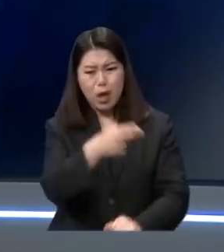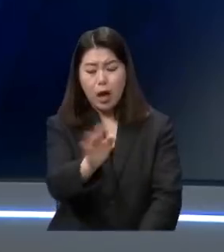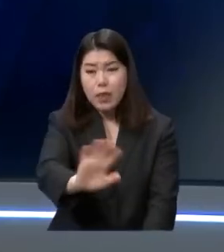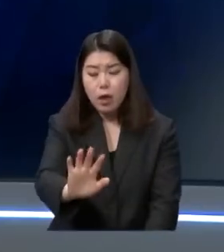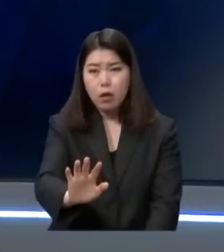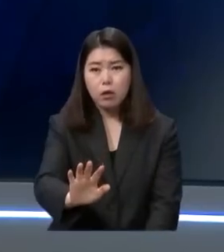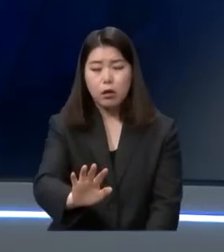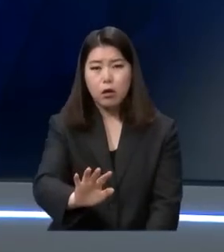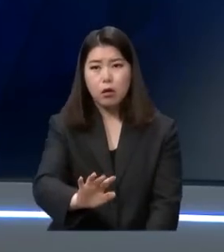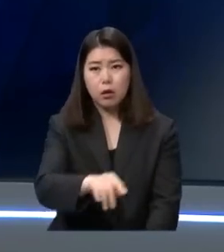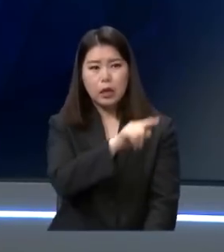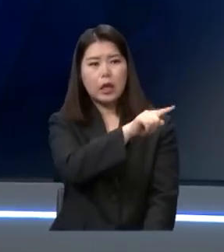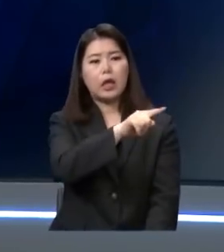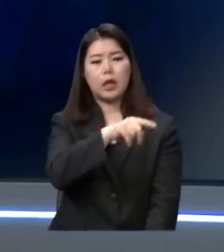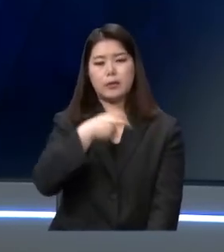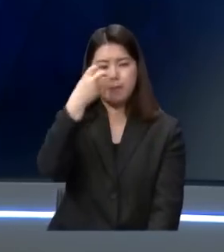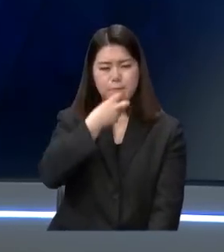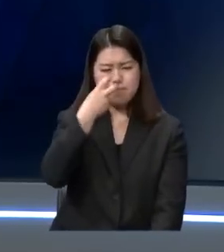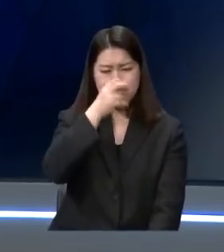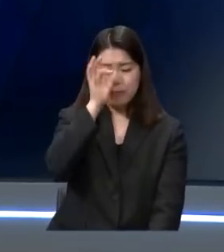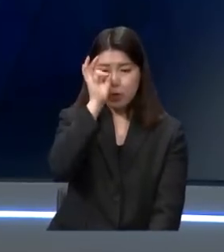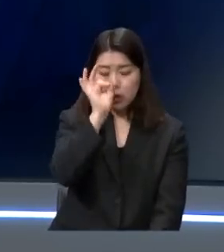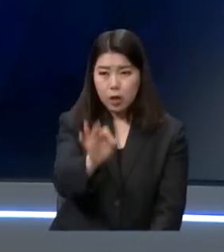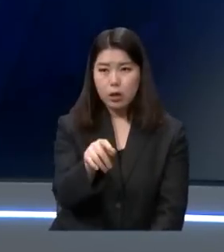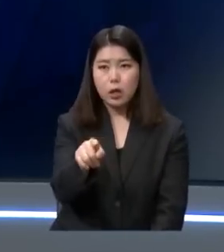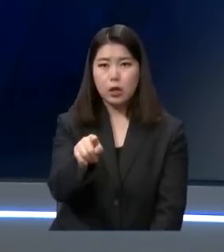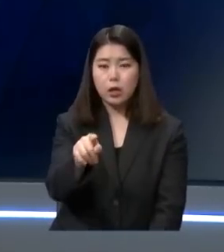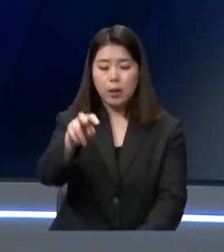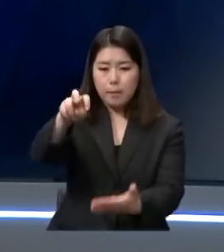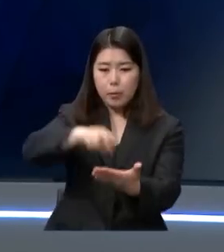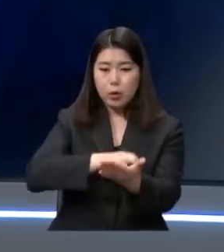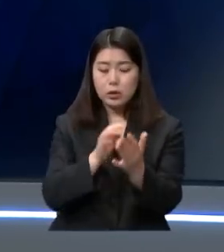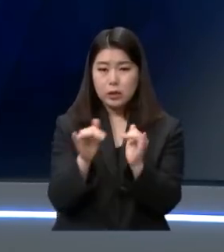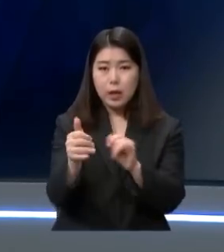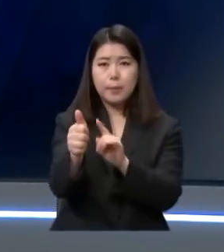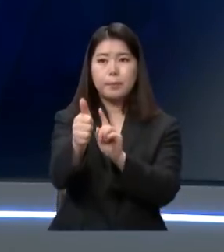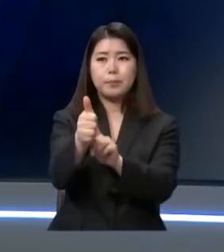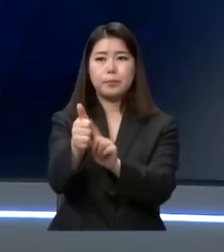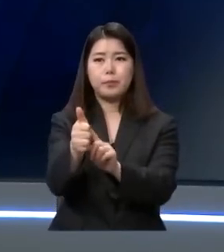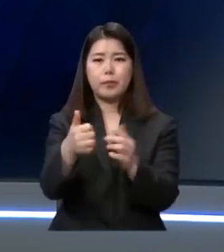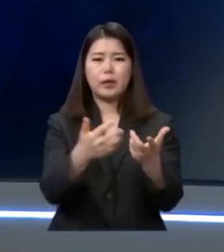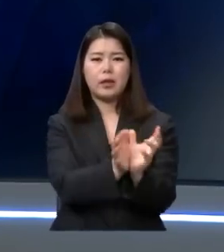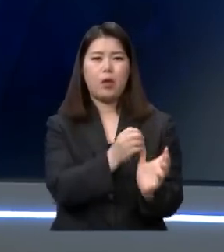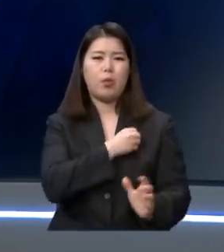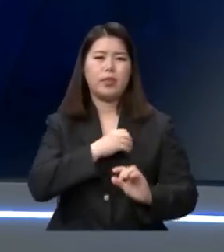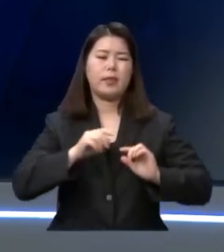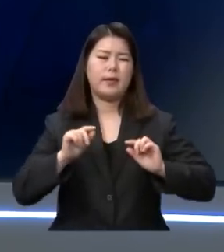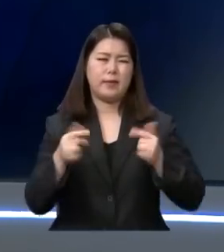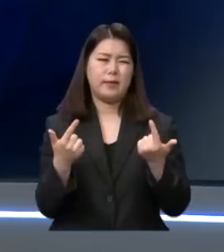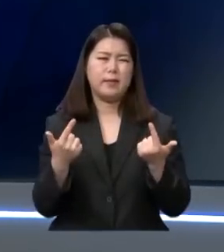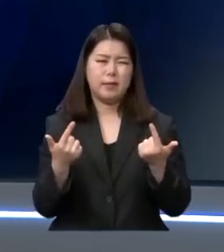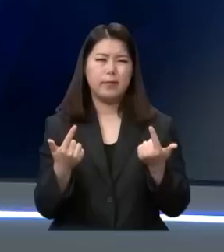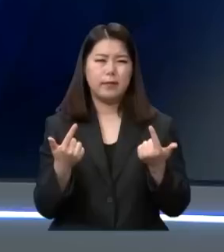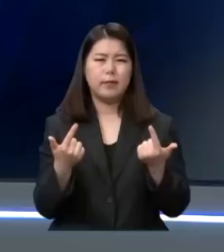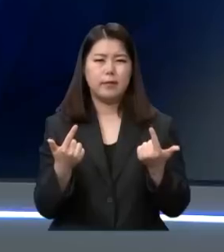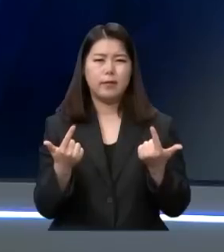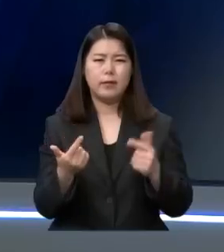얘기를 했는데 이재명 대표가 알아보니 조사를 해보니이 문자를 보낸 사람이 당원이 아니더라